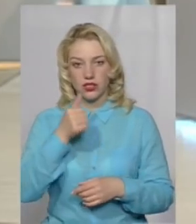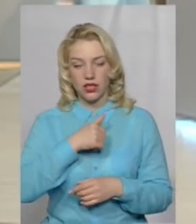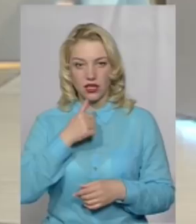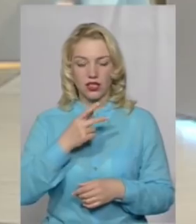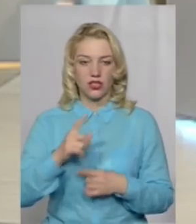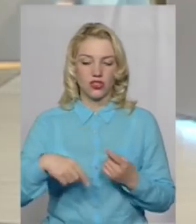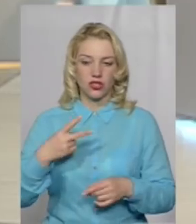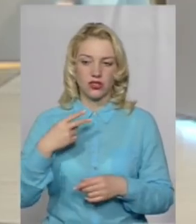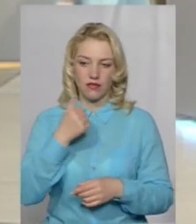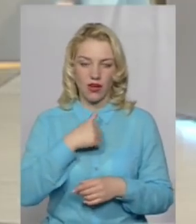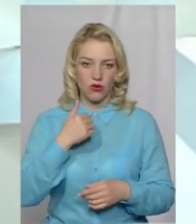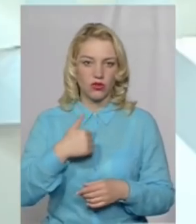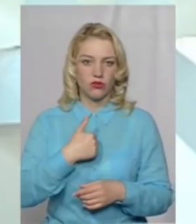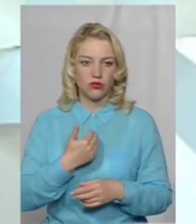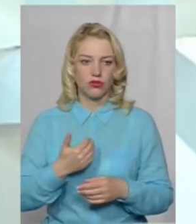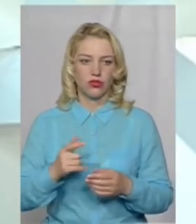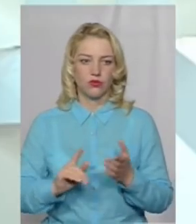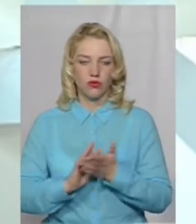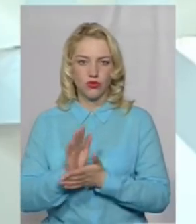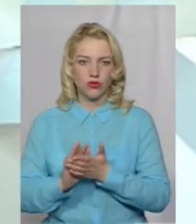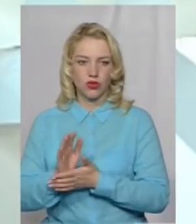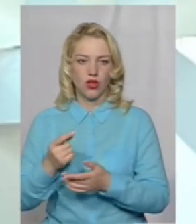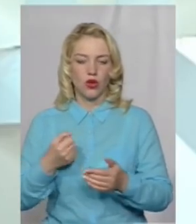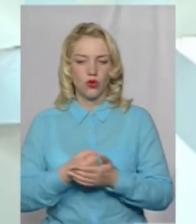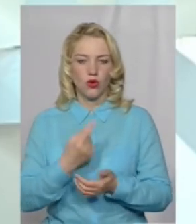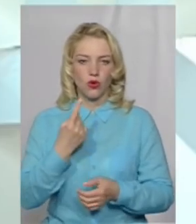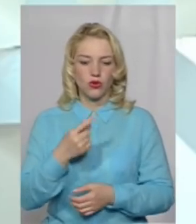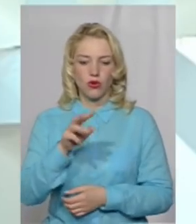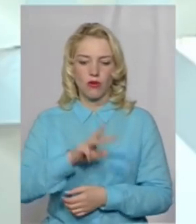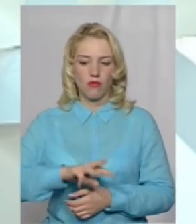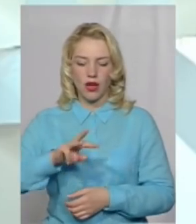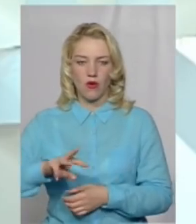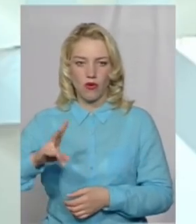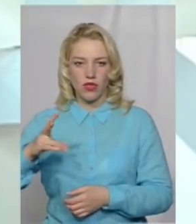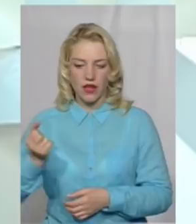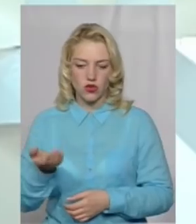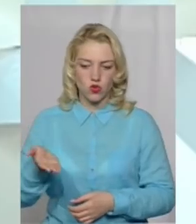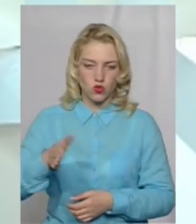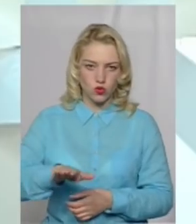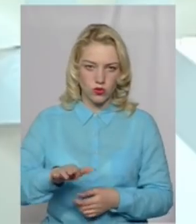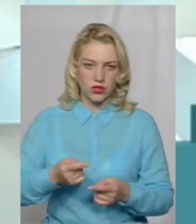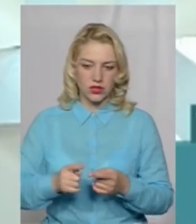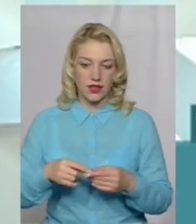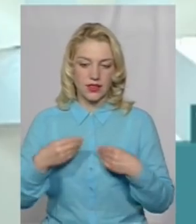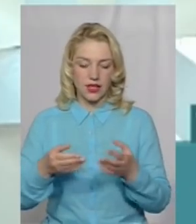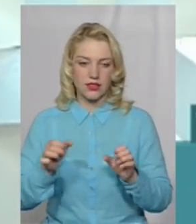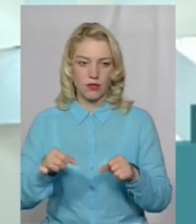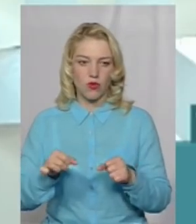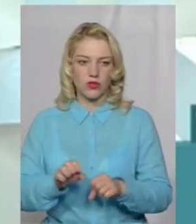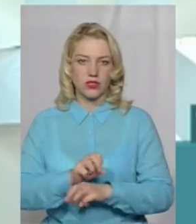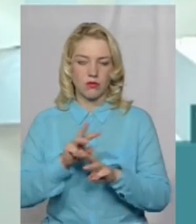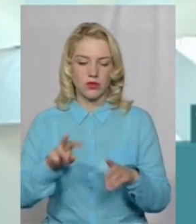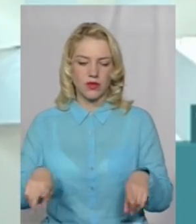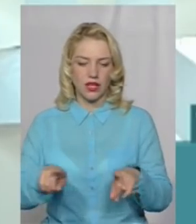хочемо довести лісовирощування таких сіянців до 1 мільйона штук. Це дасть змогу забезпечити такими